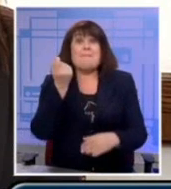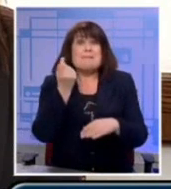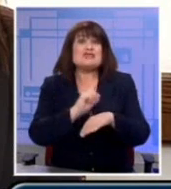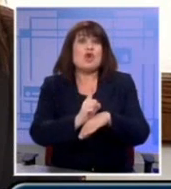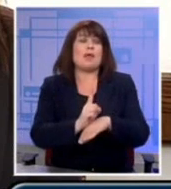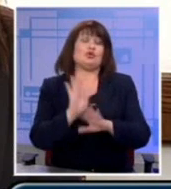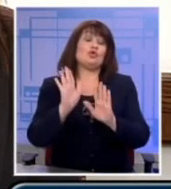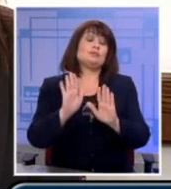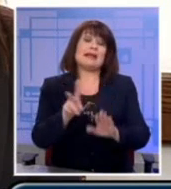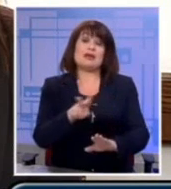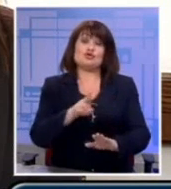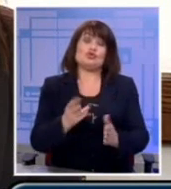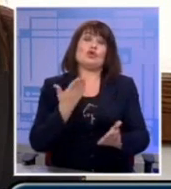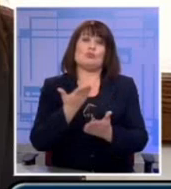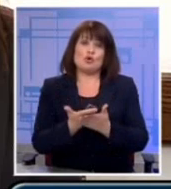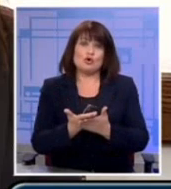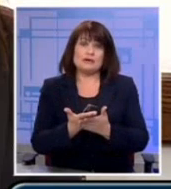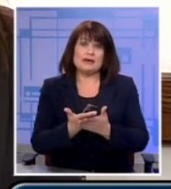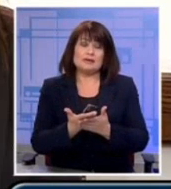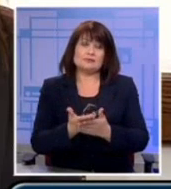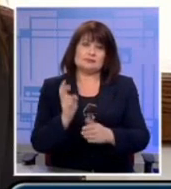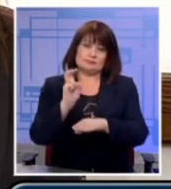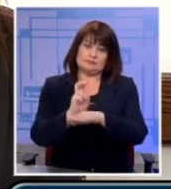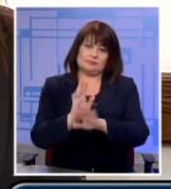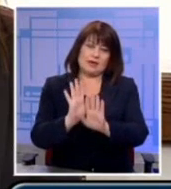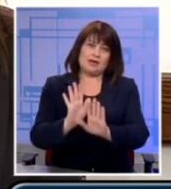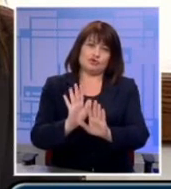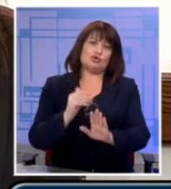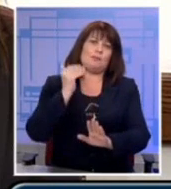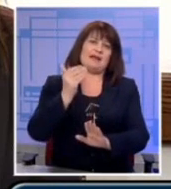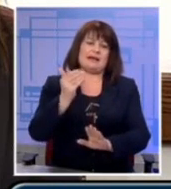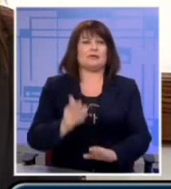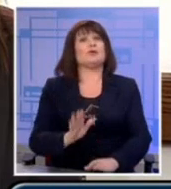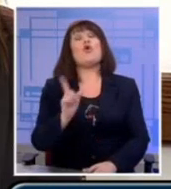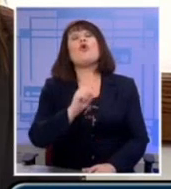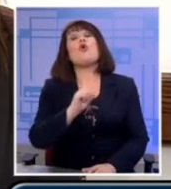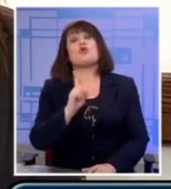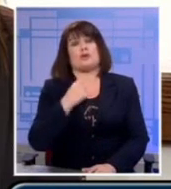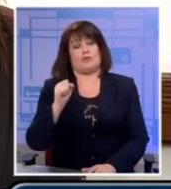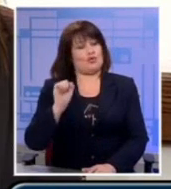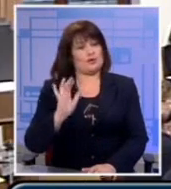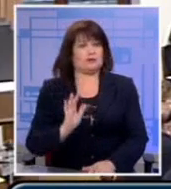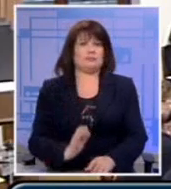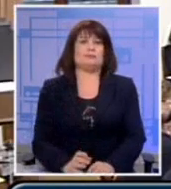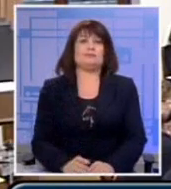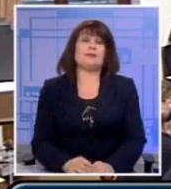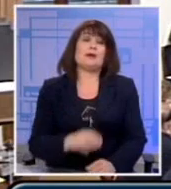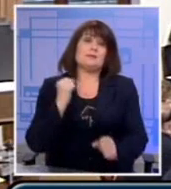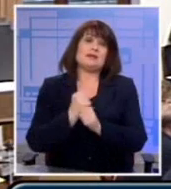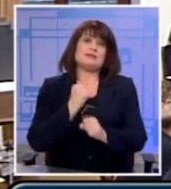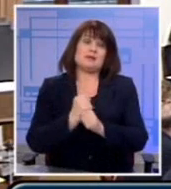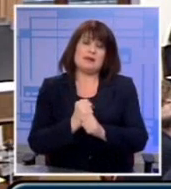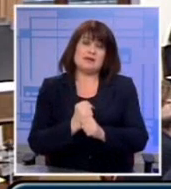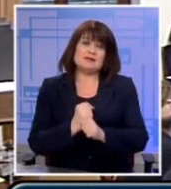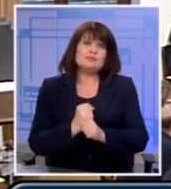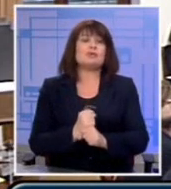θα σας πρότεινα να κρατήσετε τις παρεμβάσεις σας για μετά. Όχι, κυρία Πρόεδρε. Εάν επιμένετε θα σας